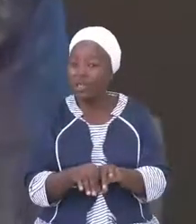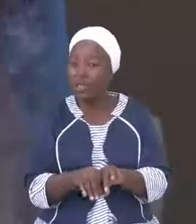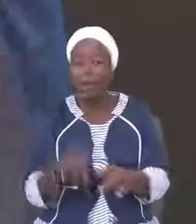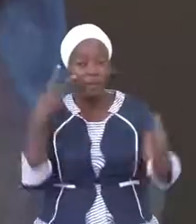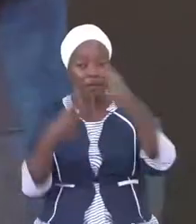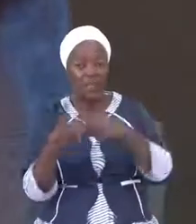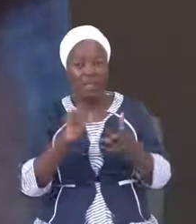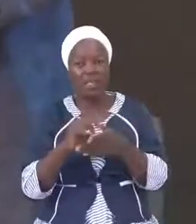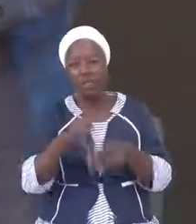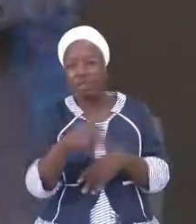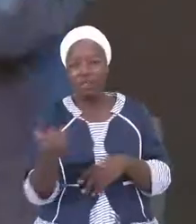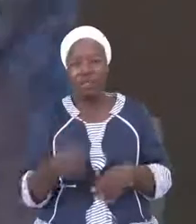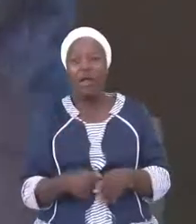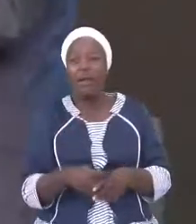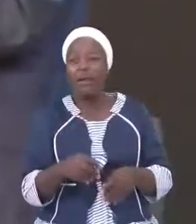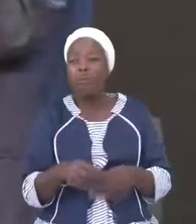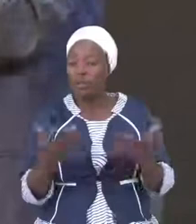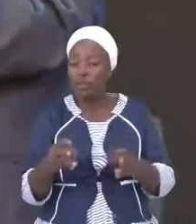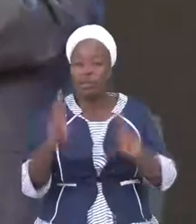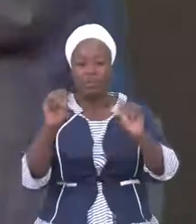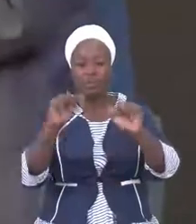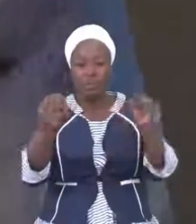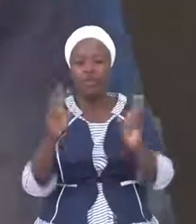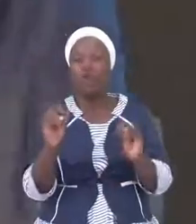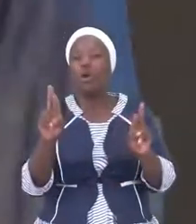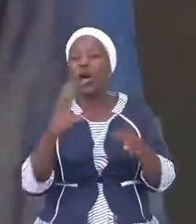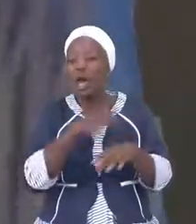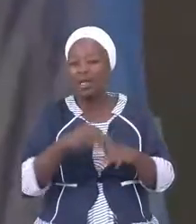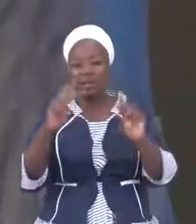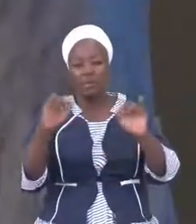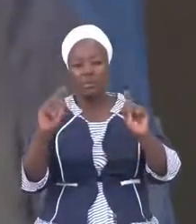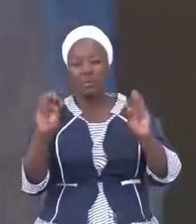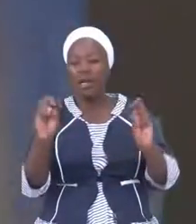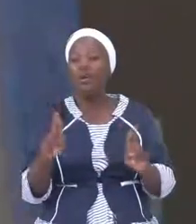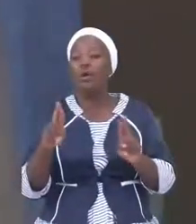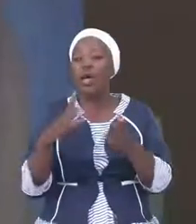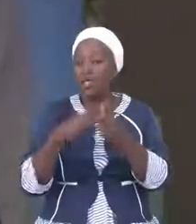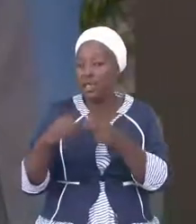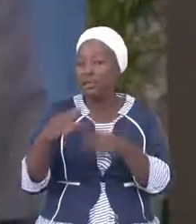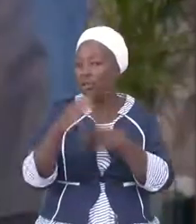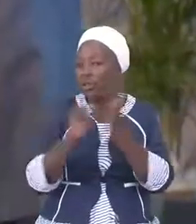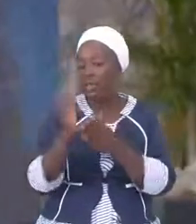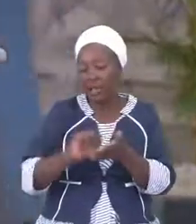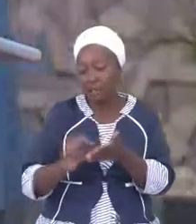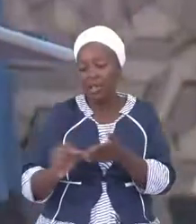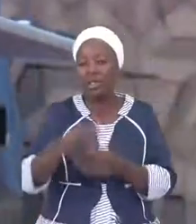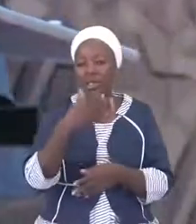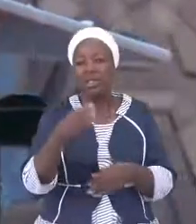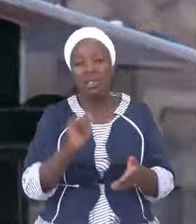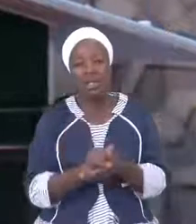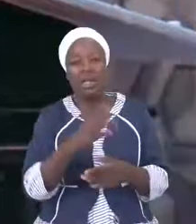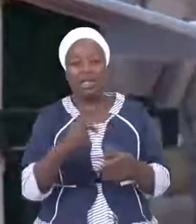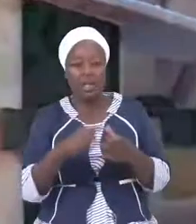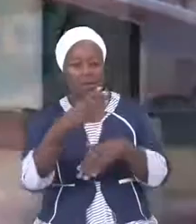et 5 prophètes mineurs. Tout ce qui est écrit dans les prophètes, tout est écrit de Christ.